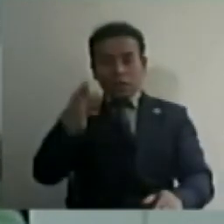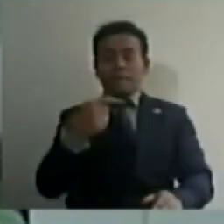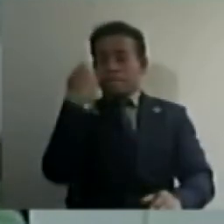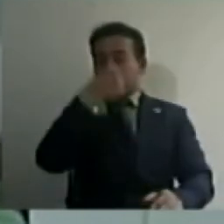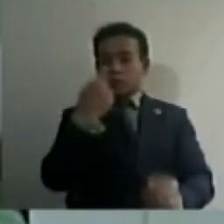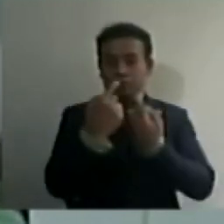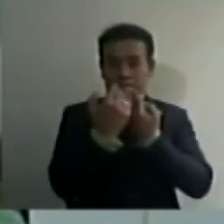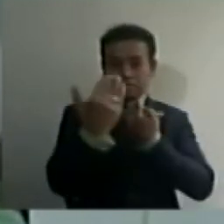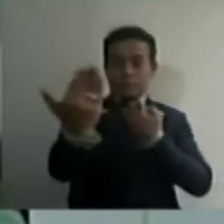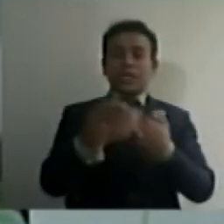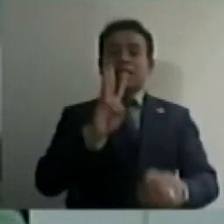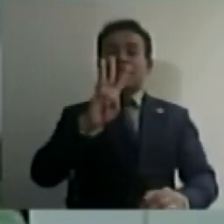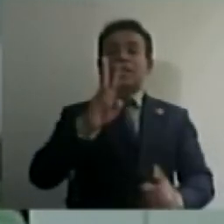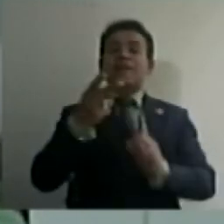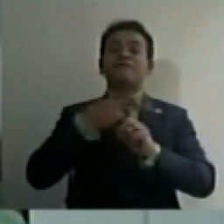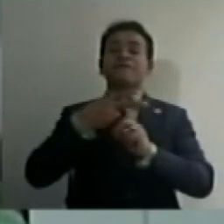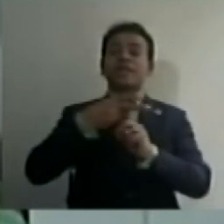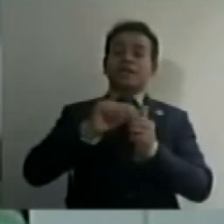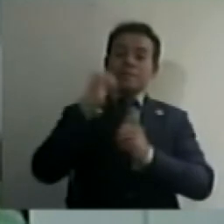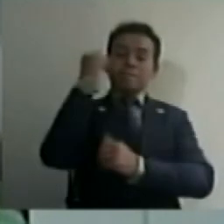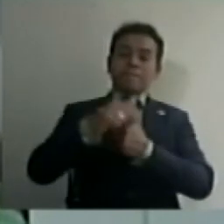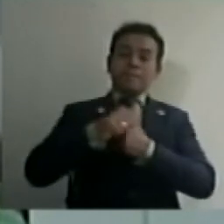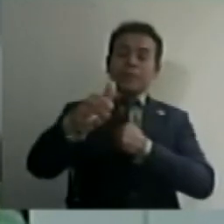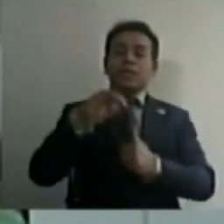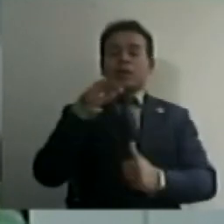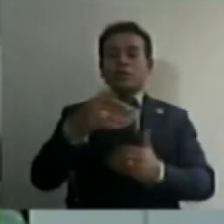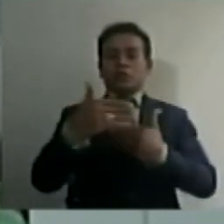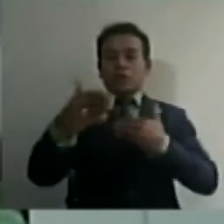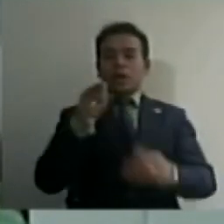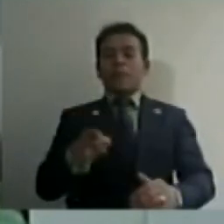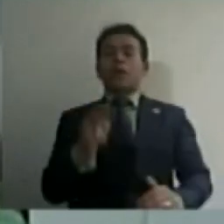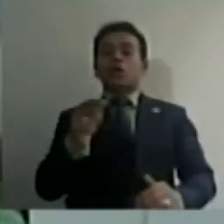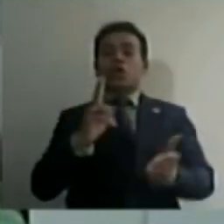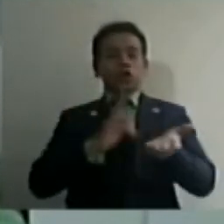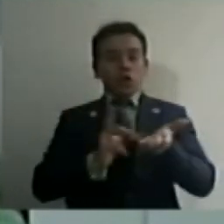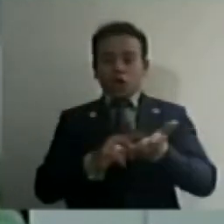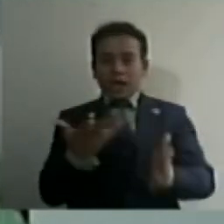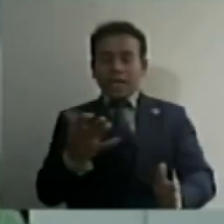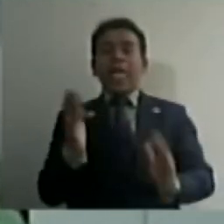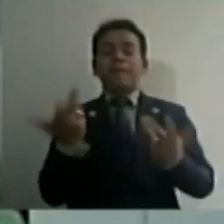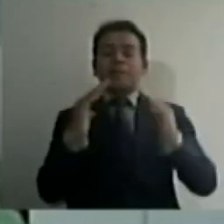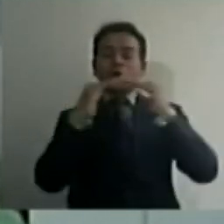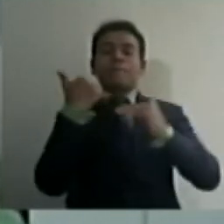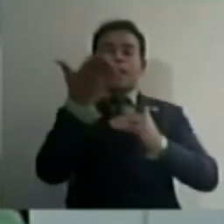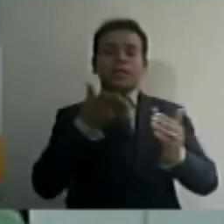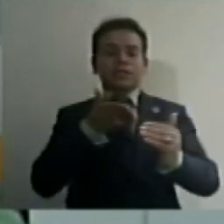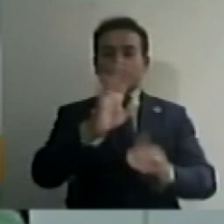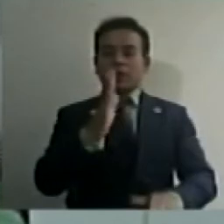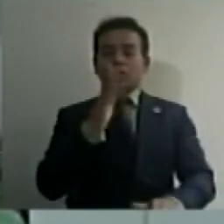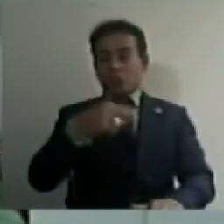হলে বাড়ির বাইরে যাবেন না, সর্দি কাশি হলে বা বাড়ির বাইরে যেতে হলে অবশ্যই মাস্ক ব্যবহার